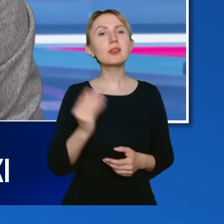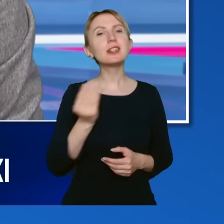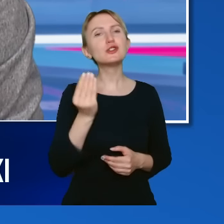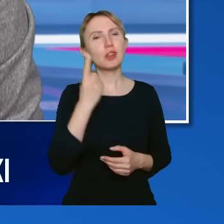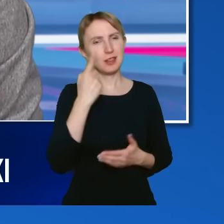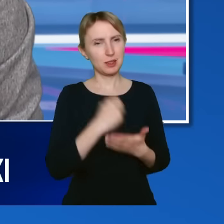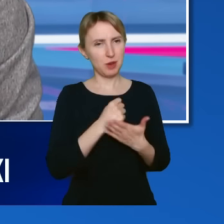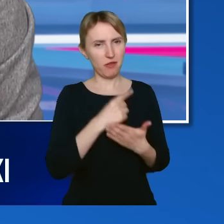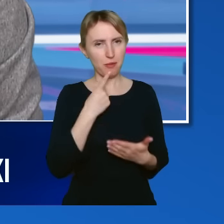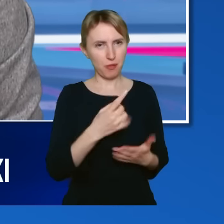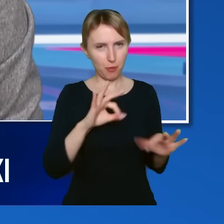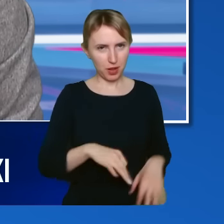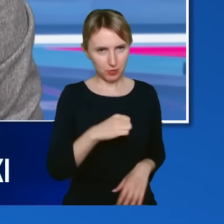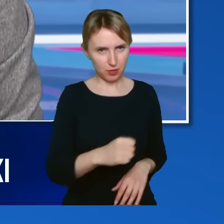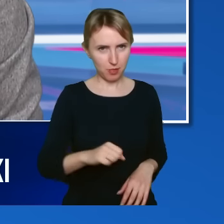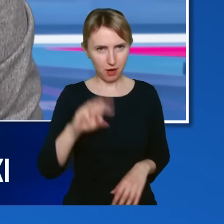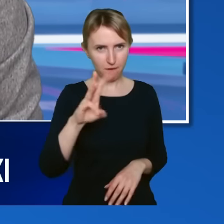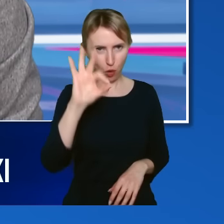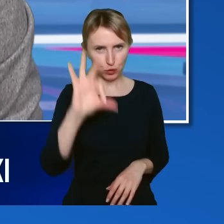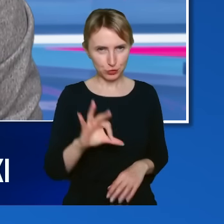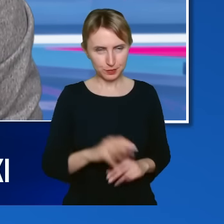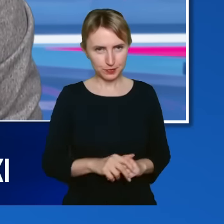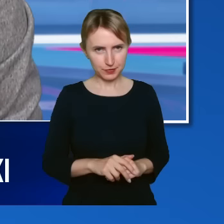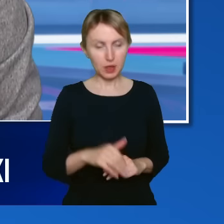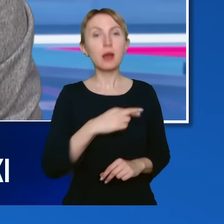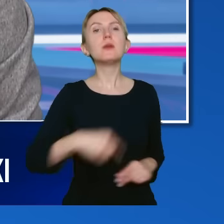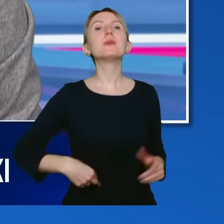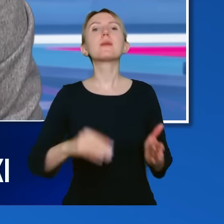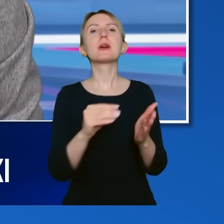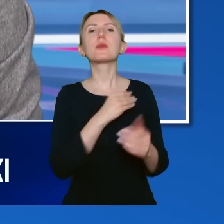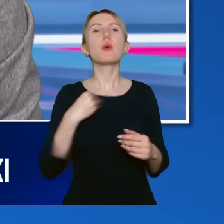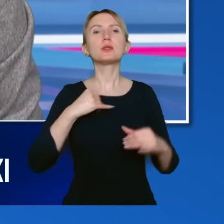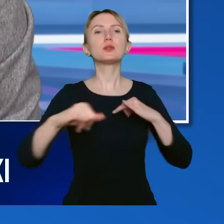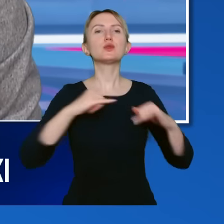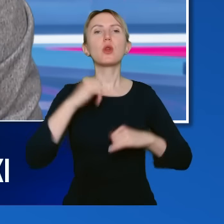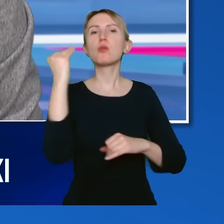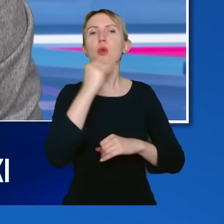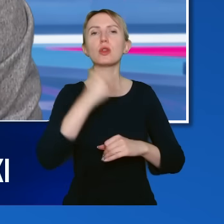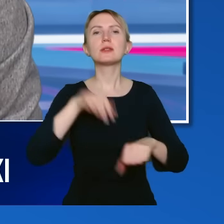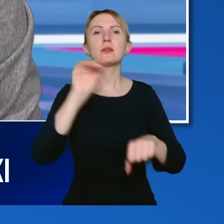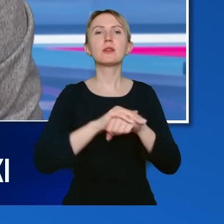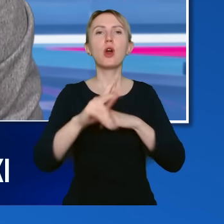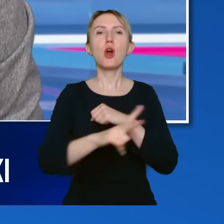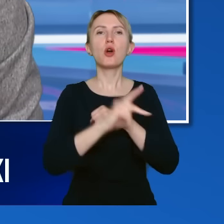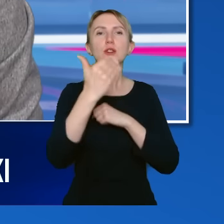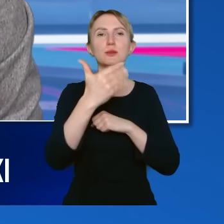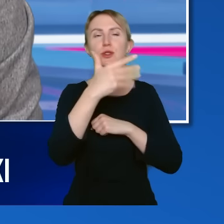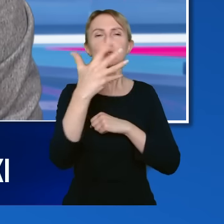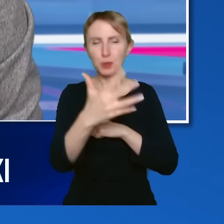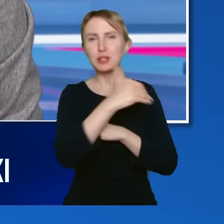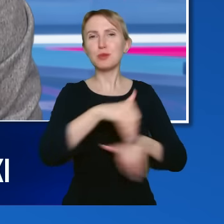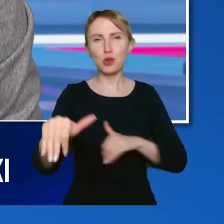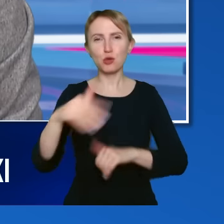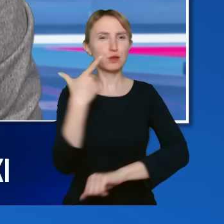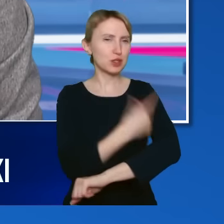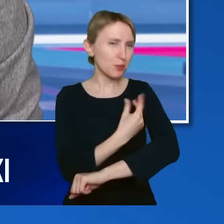mówił pan poseł Woś. Premier polskiego rządu Mateusz Morawiecki zamówił 85 milionów szczepionek,